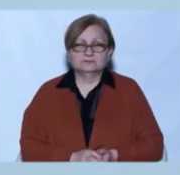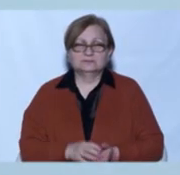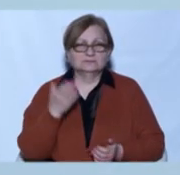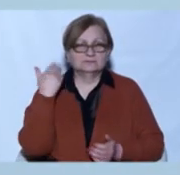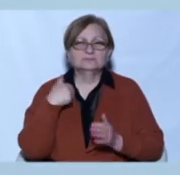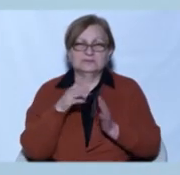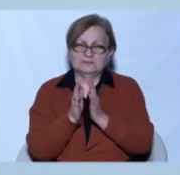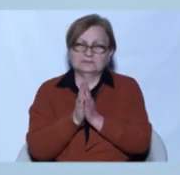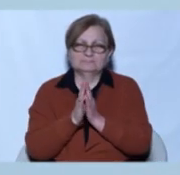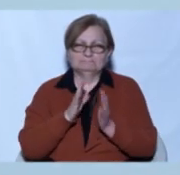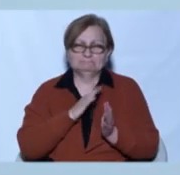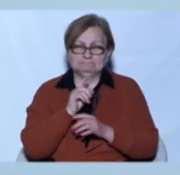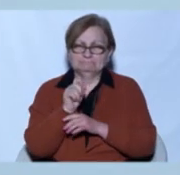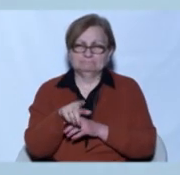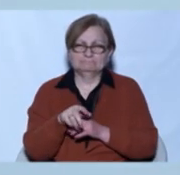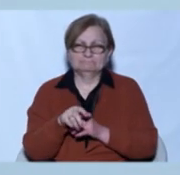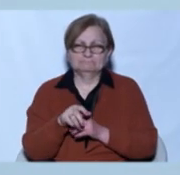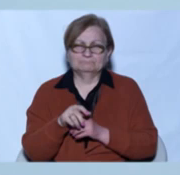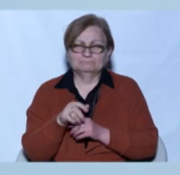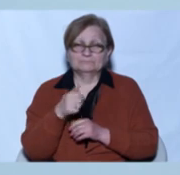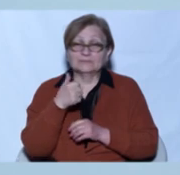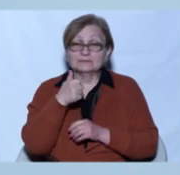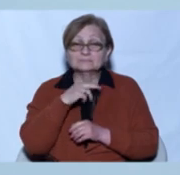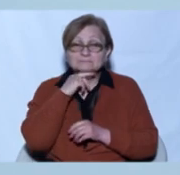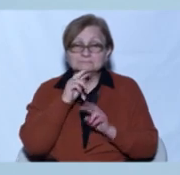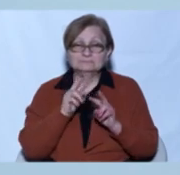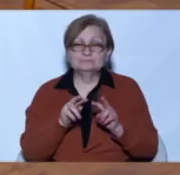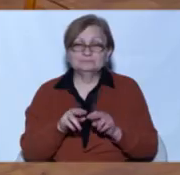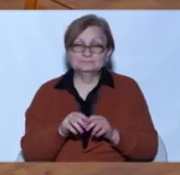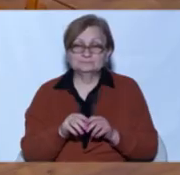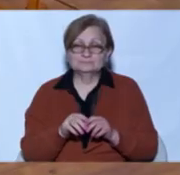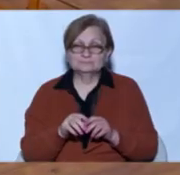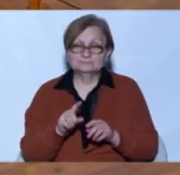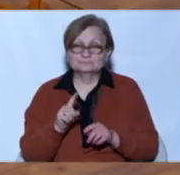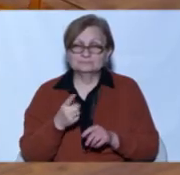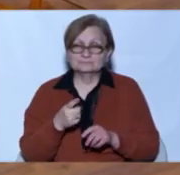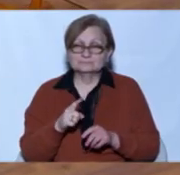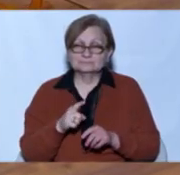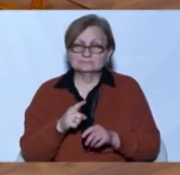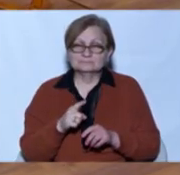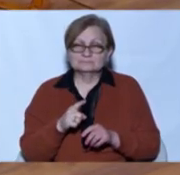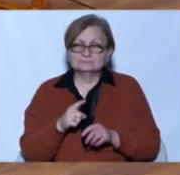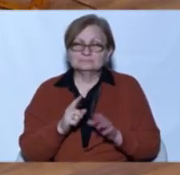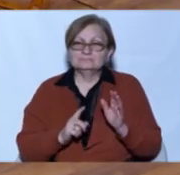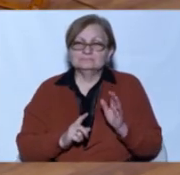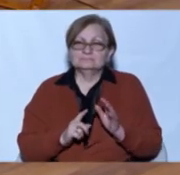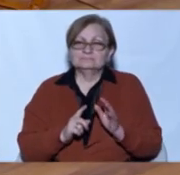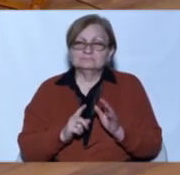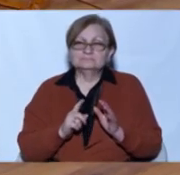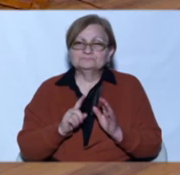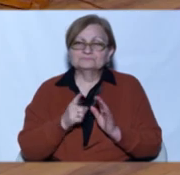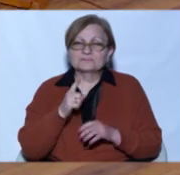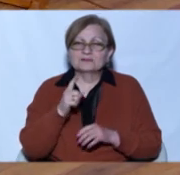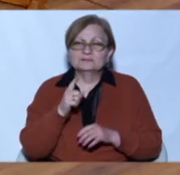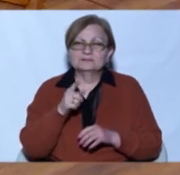გთხოვეთ წინა გაკვეთილზე, რომ კარგად დაკვირვებოდით, რატომ გაუჩნდა